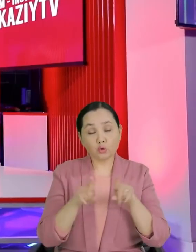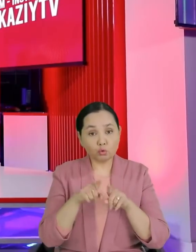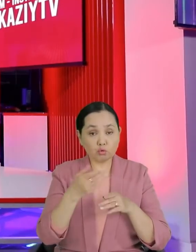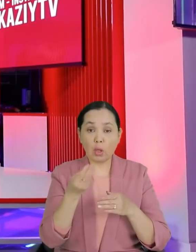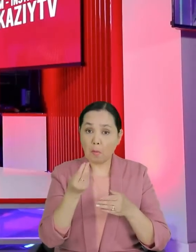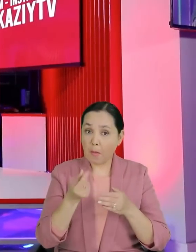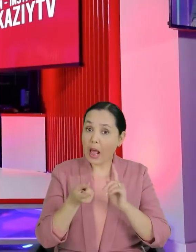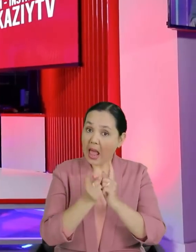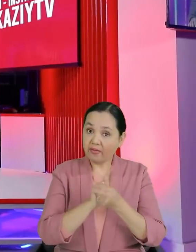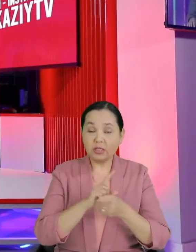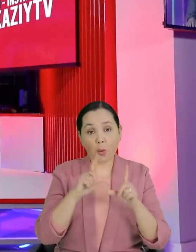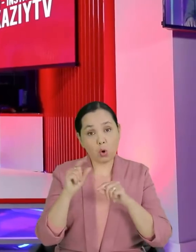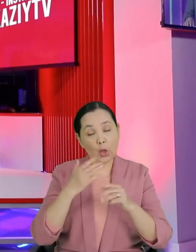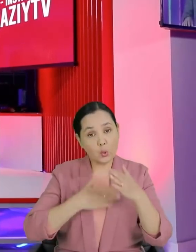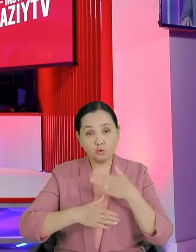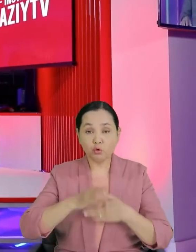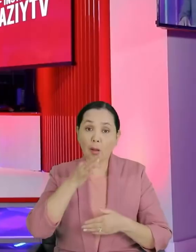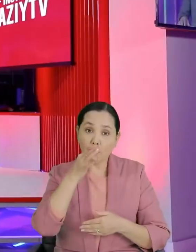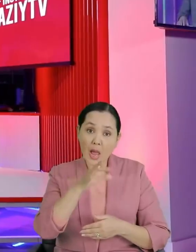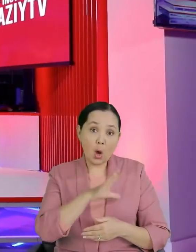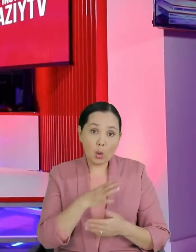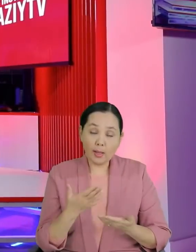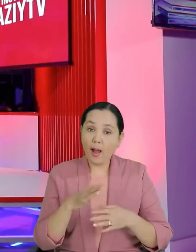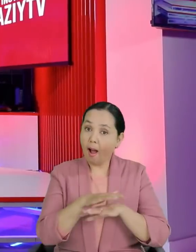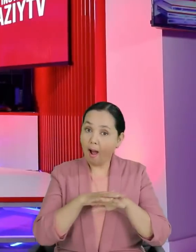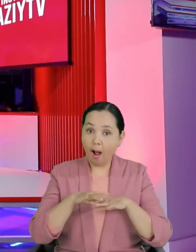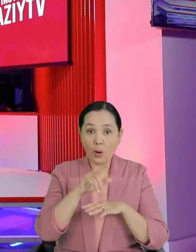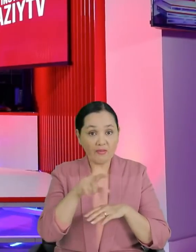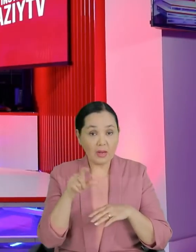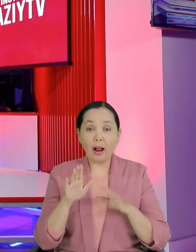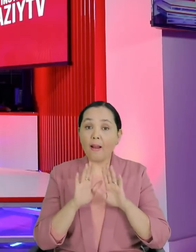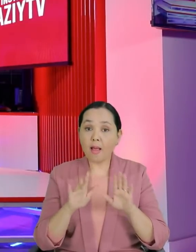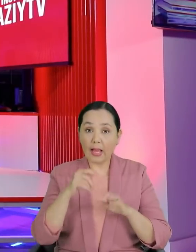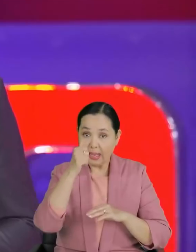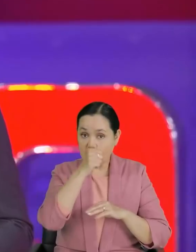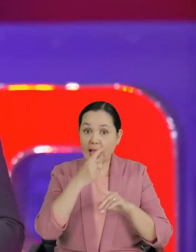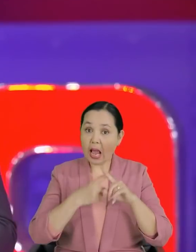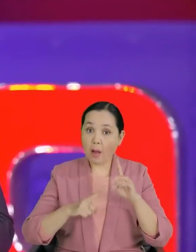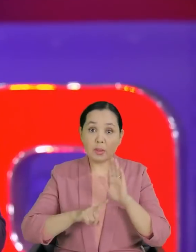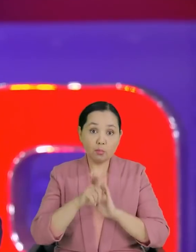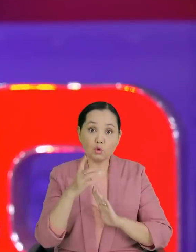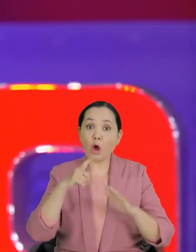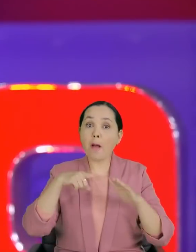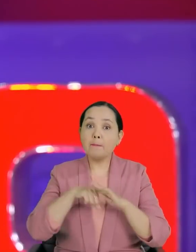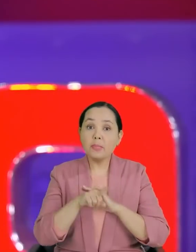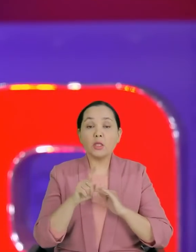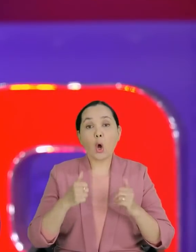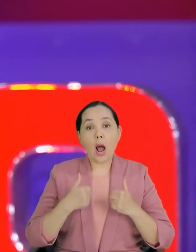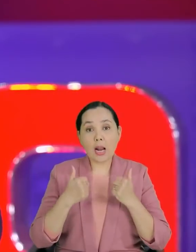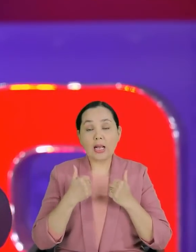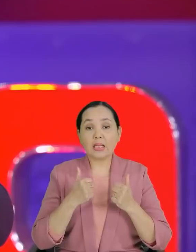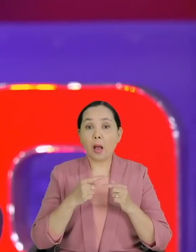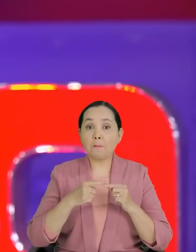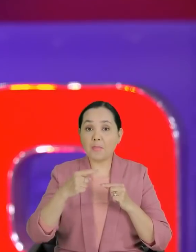shu mablag' evaziga boryapmiz deb xursandchiligini bayon qilgandi aholi vakillari. Lekin yilning yarmidan boshlab metrolarda